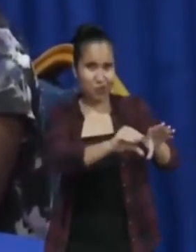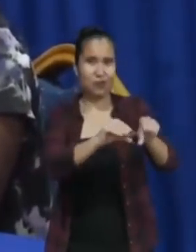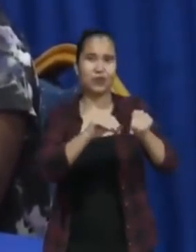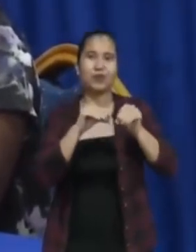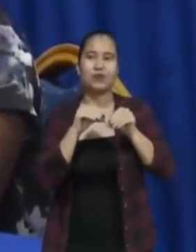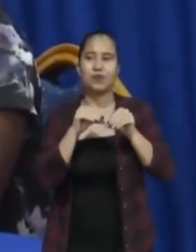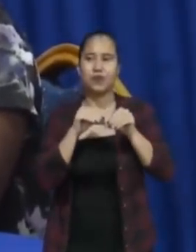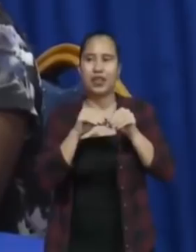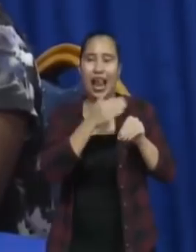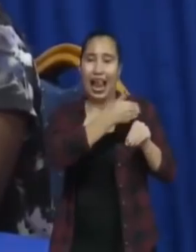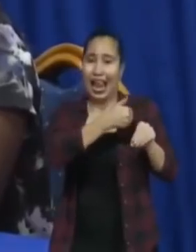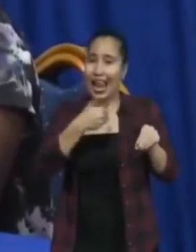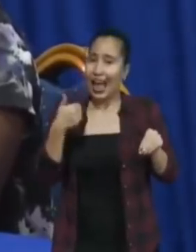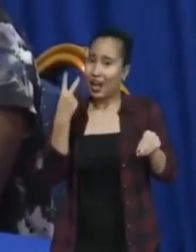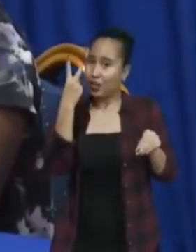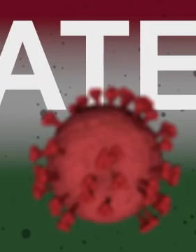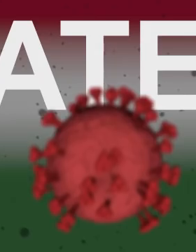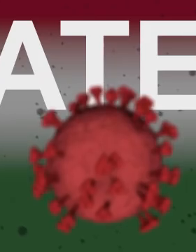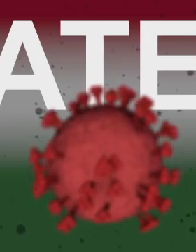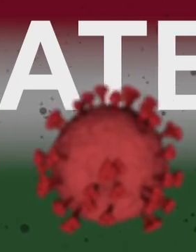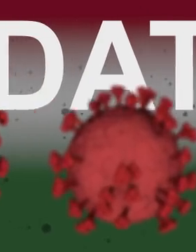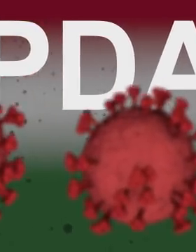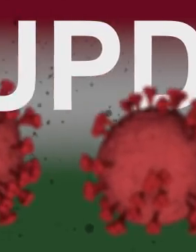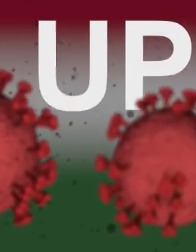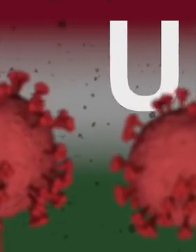En ze duren twee weken.